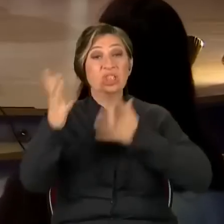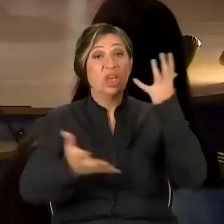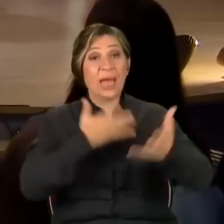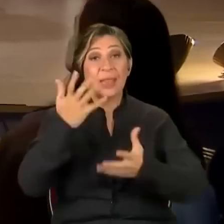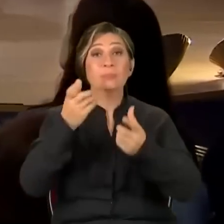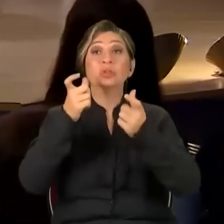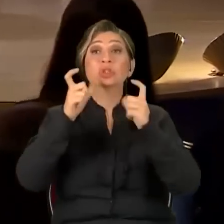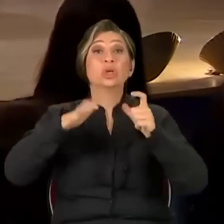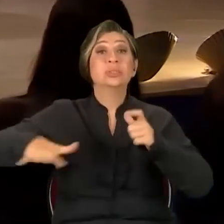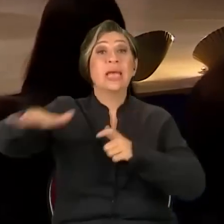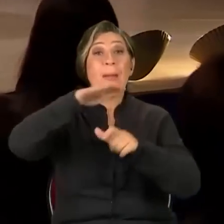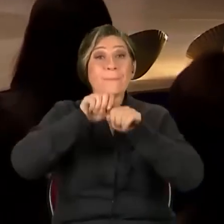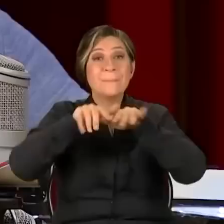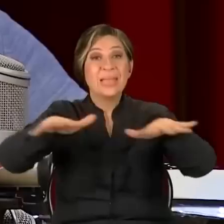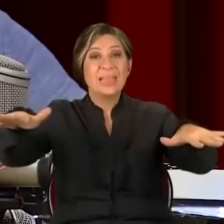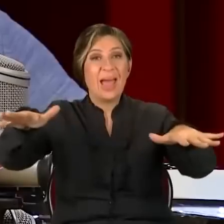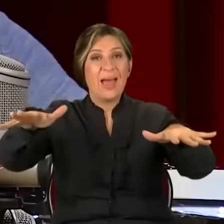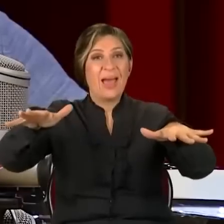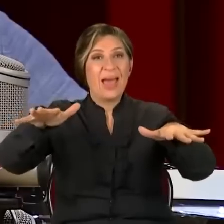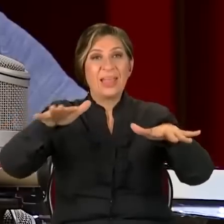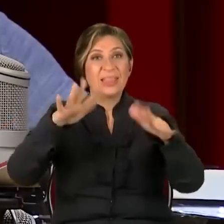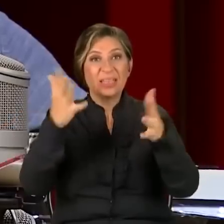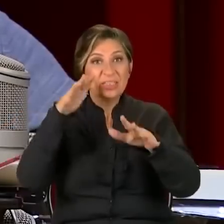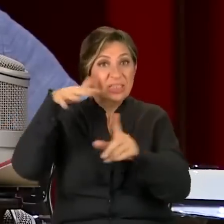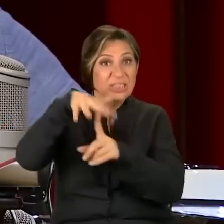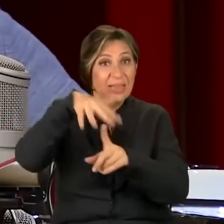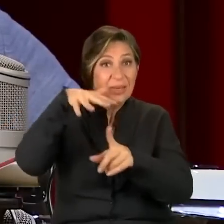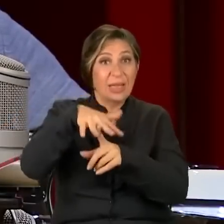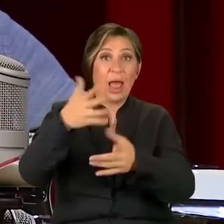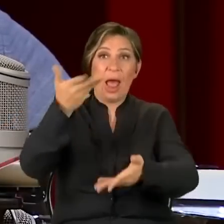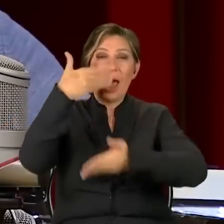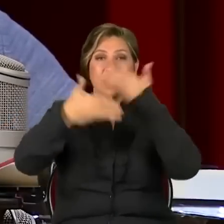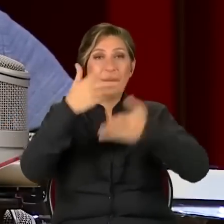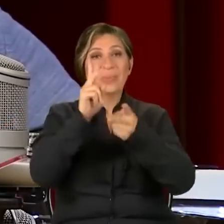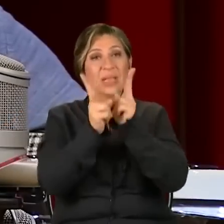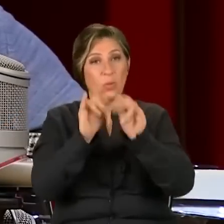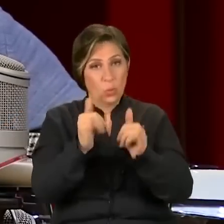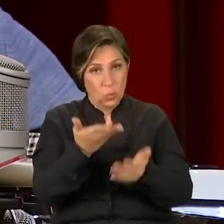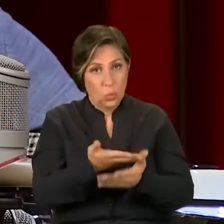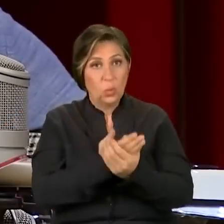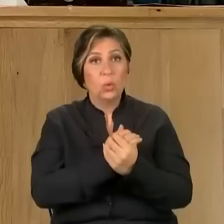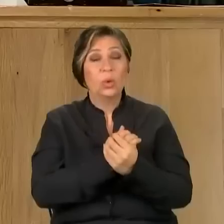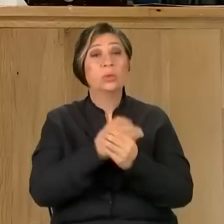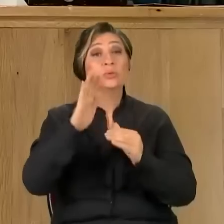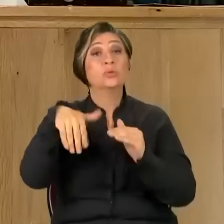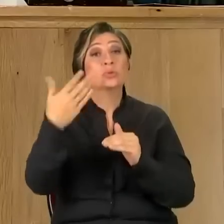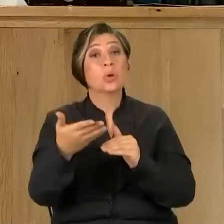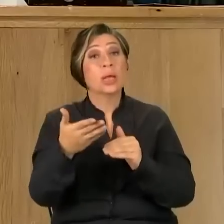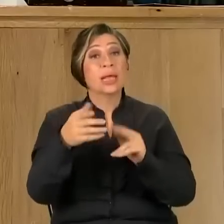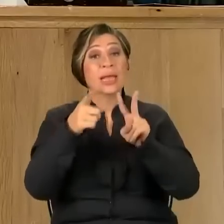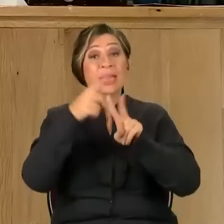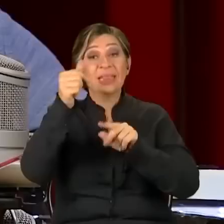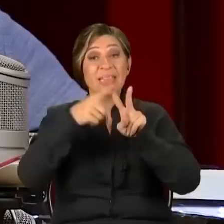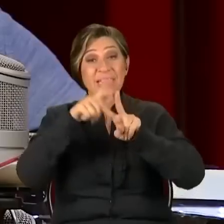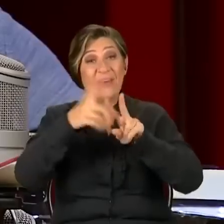ve sosyal medyanın insanlar üzerinde nasıl saldırganlığını anlatan bir oyun. Daha sonra da işte Nina ya da